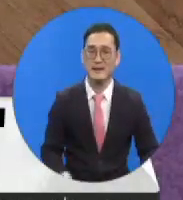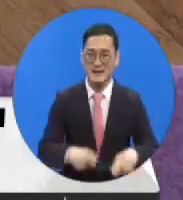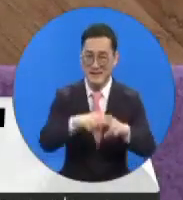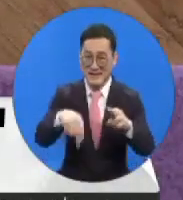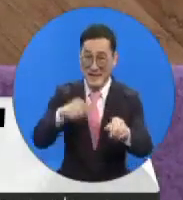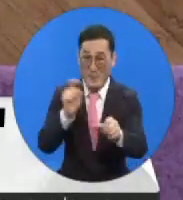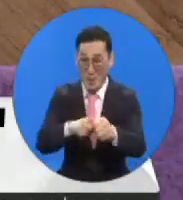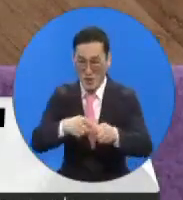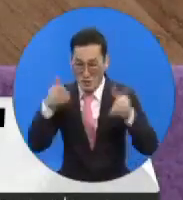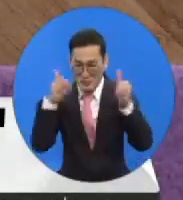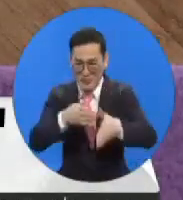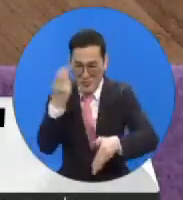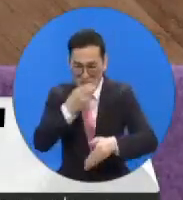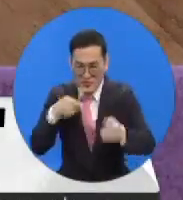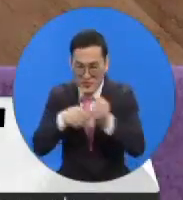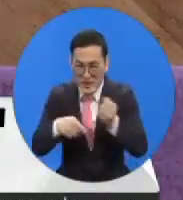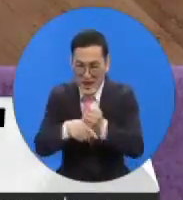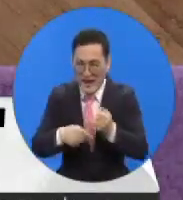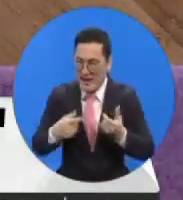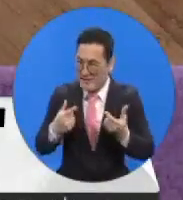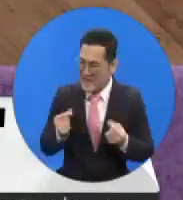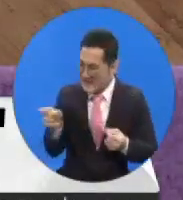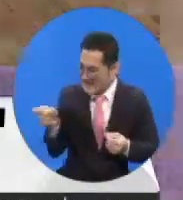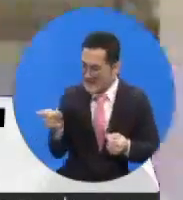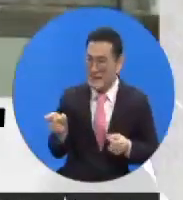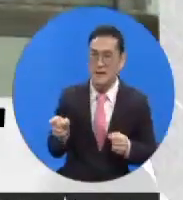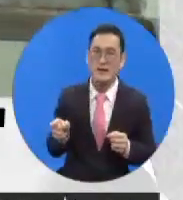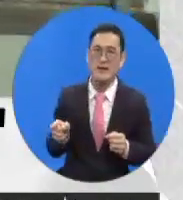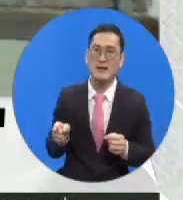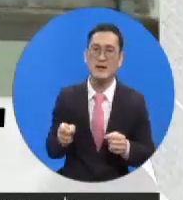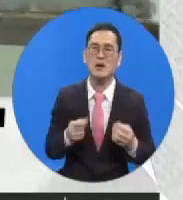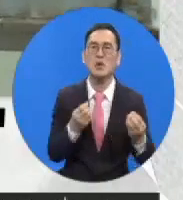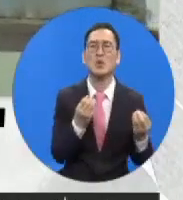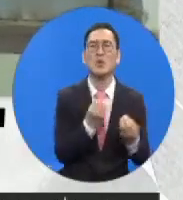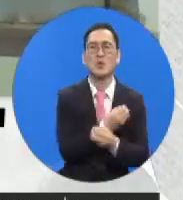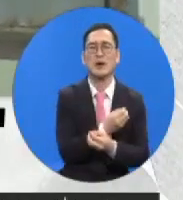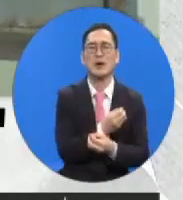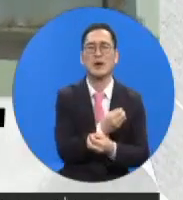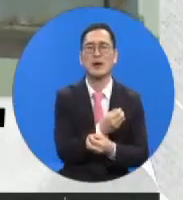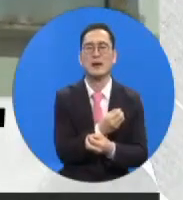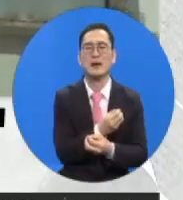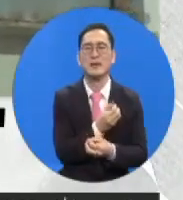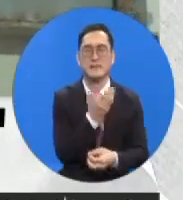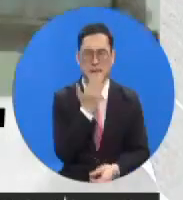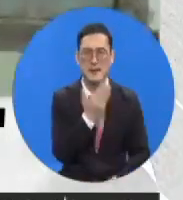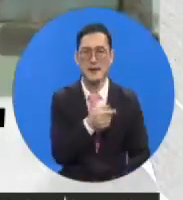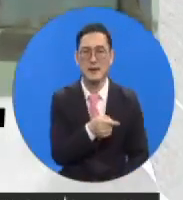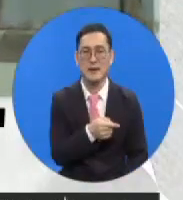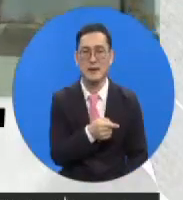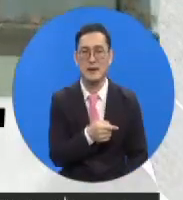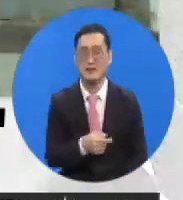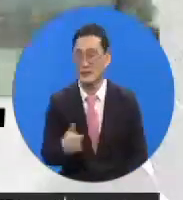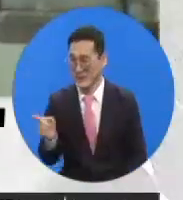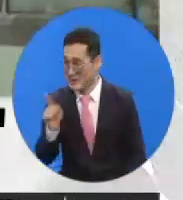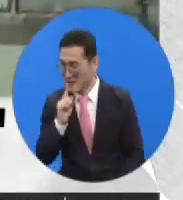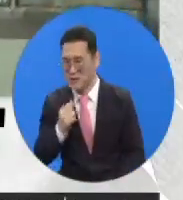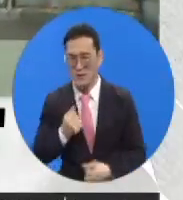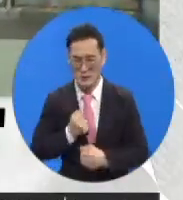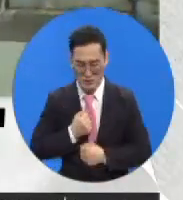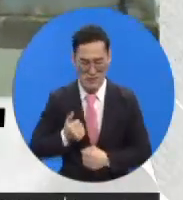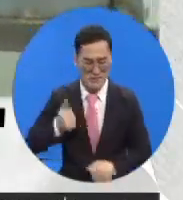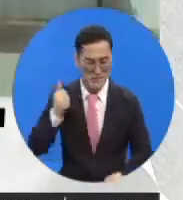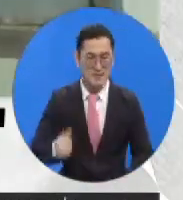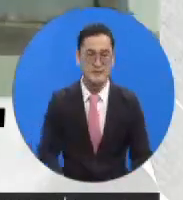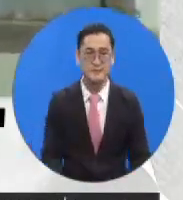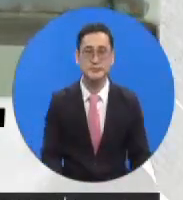뭐 하는 목적이 마치 있는 것처럼 그렇게 오해의 소지는 있기 때문에 아무튼 뭐 그런 것들이 결국 일파만파가 되지 않았나